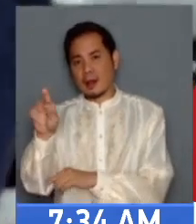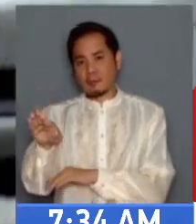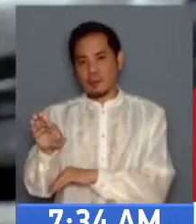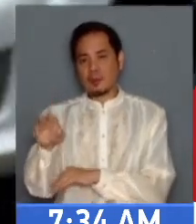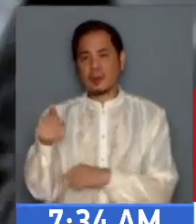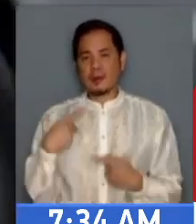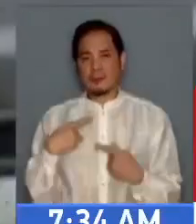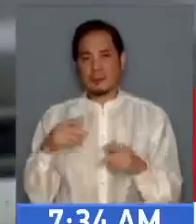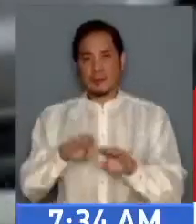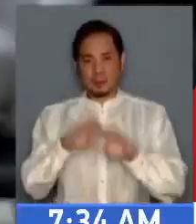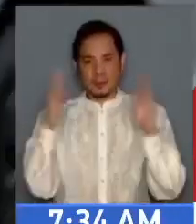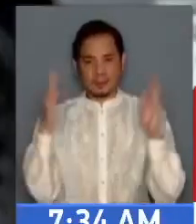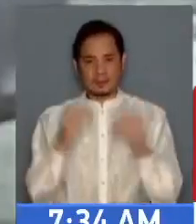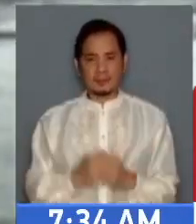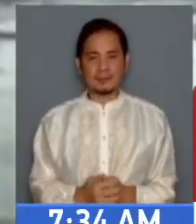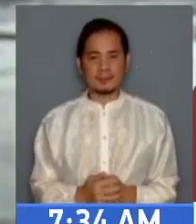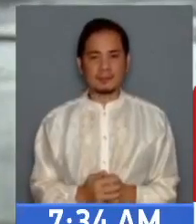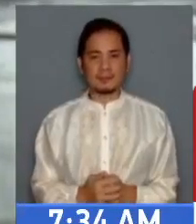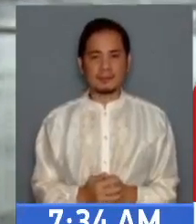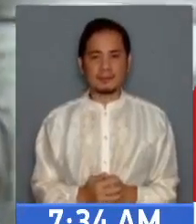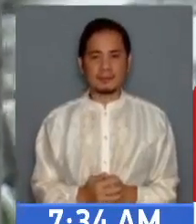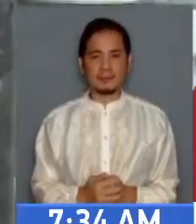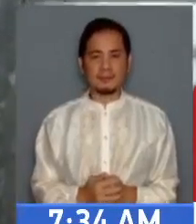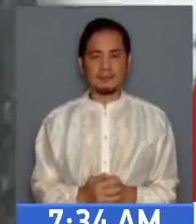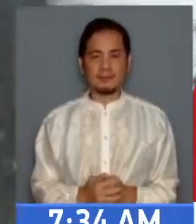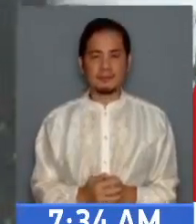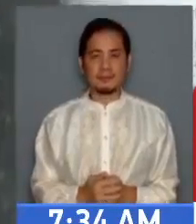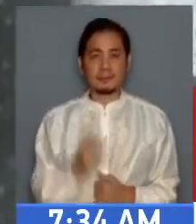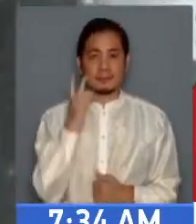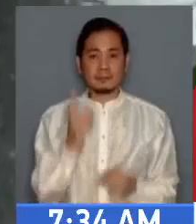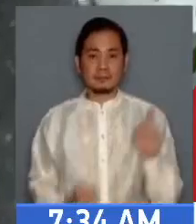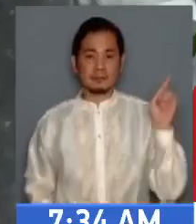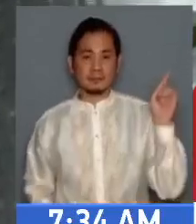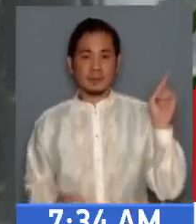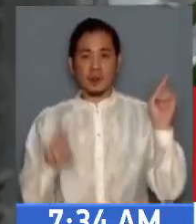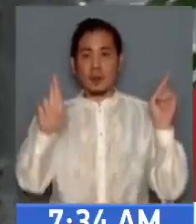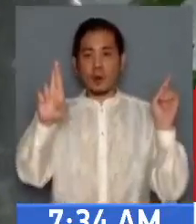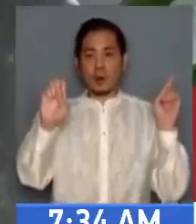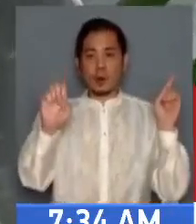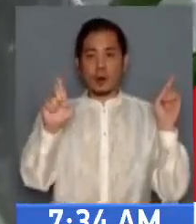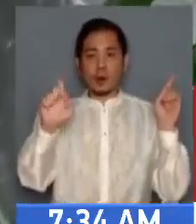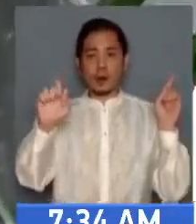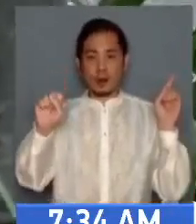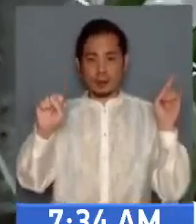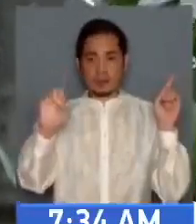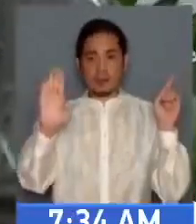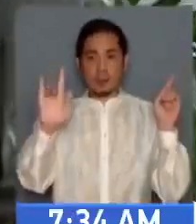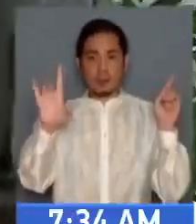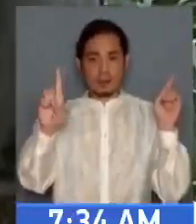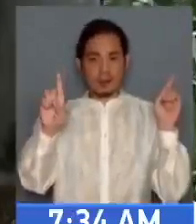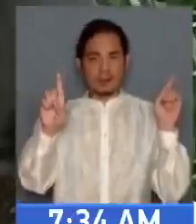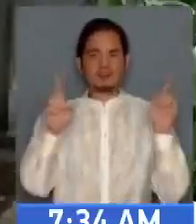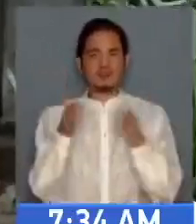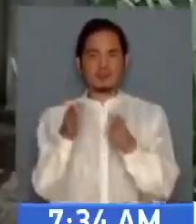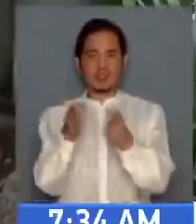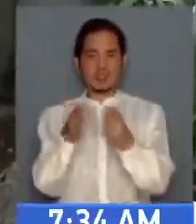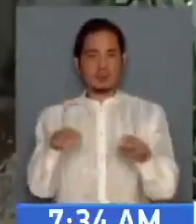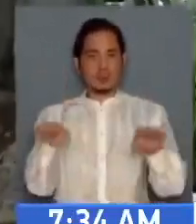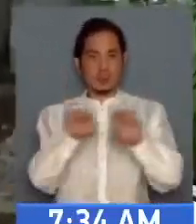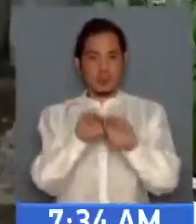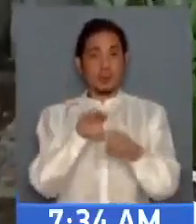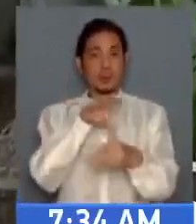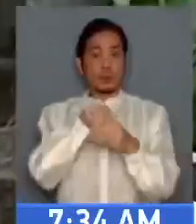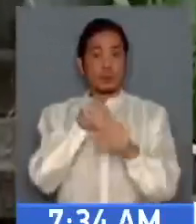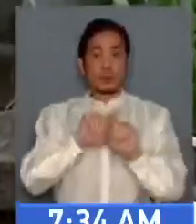Iga, nananatili pa rin sarado itong bahagi ng Rojas Boulevard na kinatatayuan namin. Yan yung kasama sa listahan ng road closures